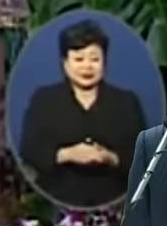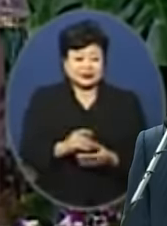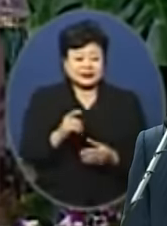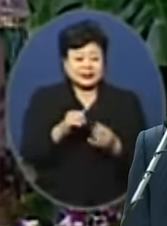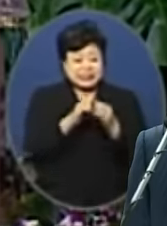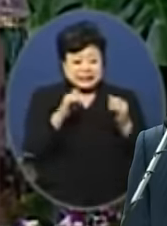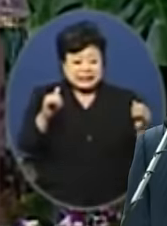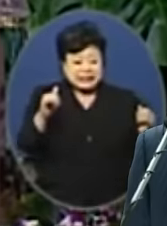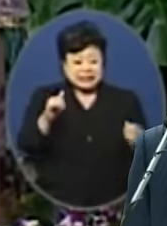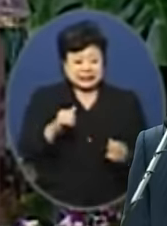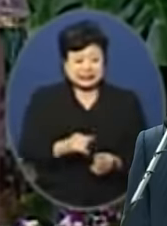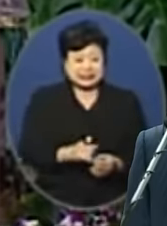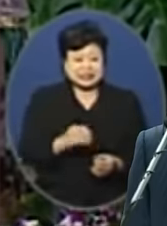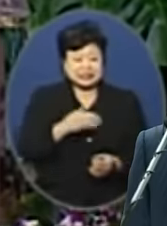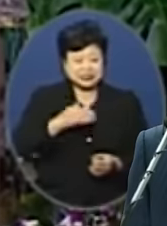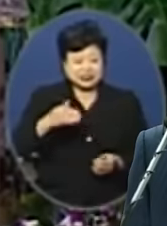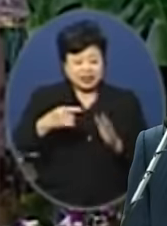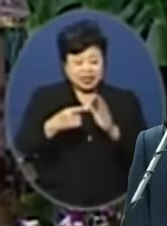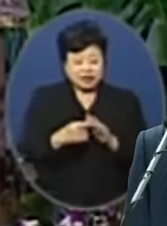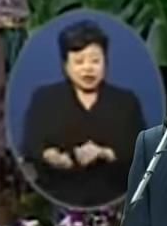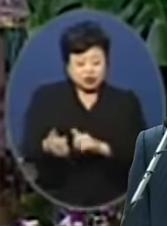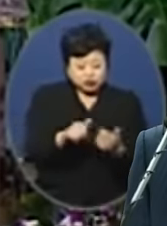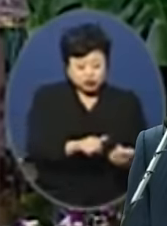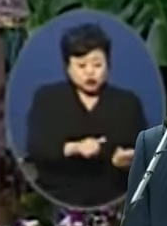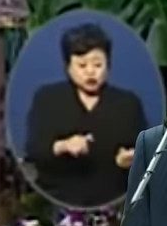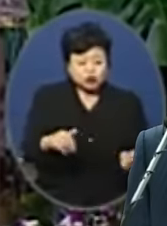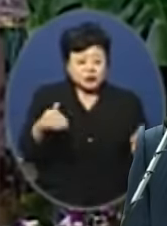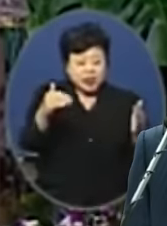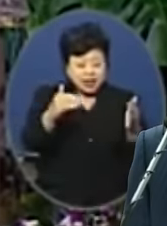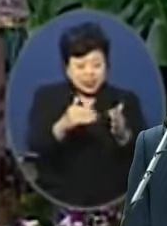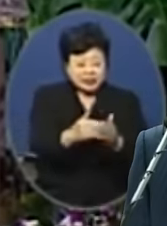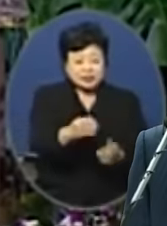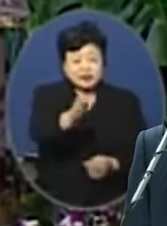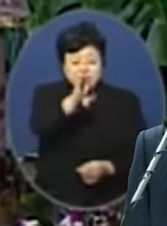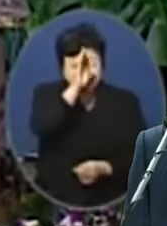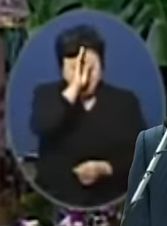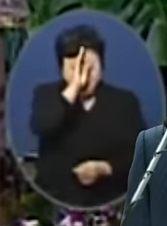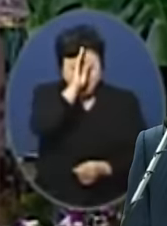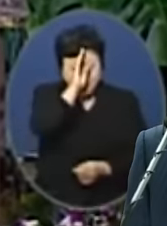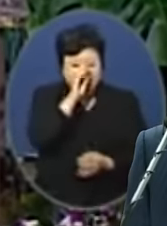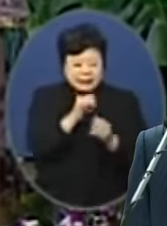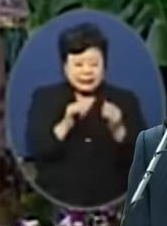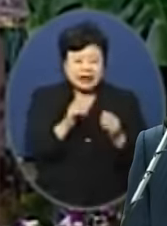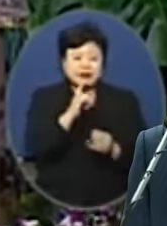정의하여 죽음에 이르는 병에 들린 사람이라고 말을 합니다.